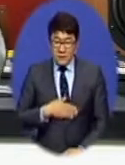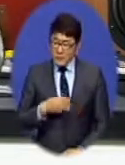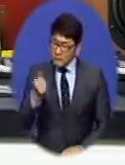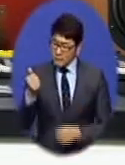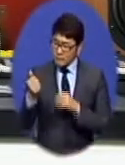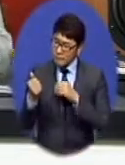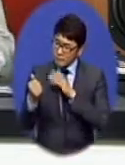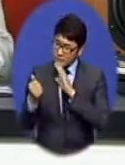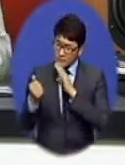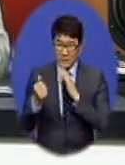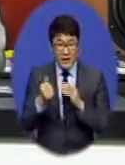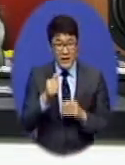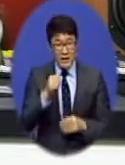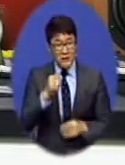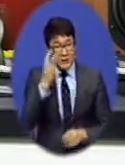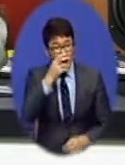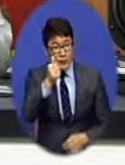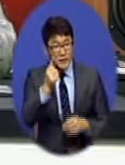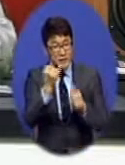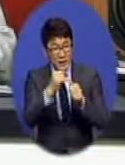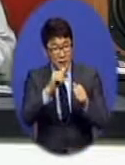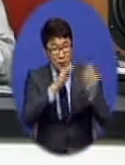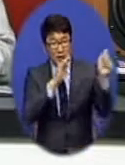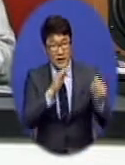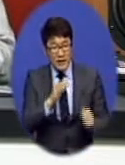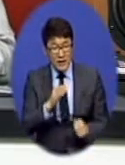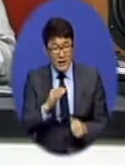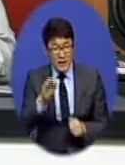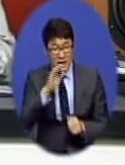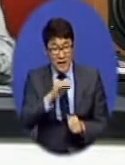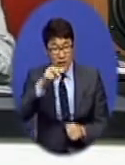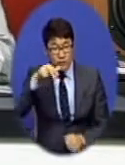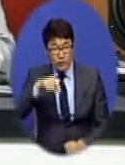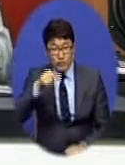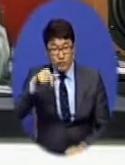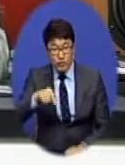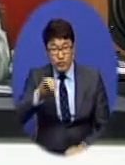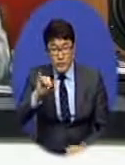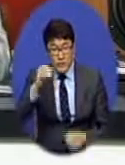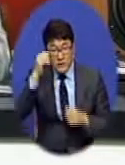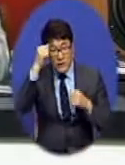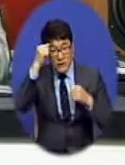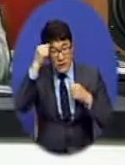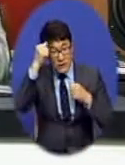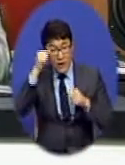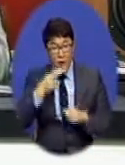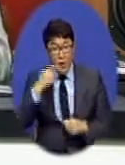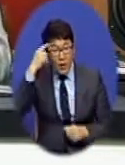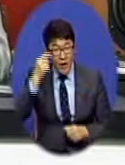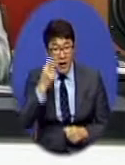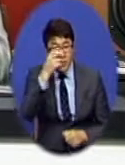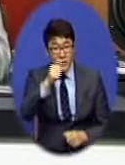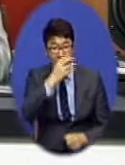진짜. 피디님은 장가를 얼른 보내야겠어요. 야, 시청자 여러분, 잠깐 이해 안 되시잖아요. 쭈꾸미 다리가 없대요. 피디님이 다 드셨어요. 아니,